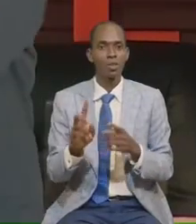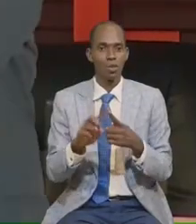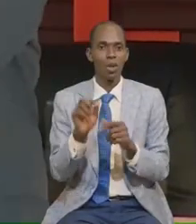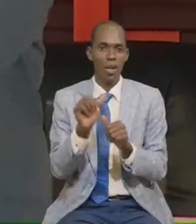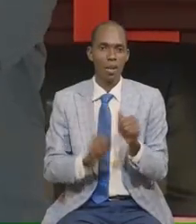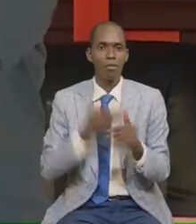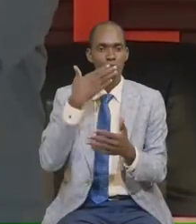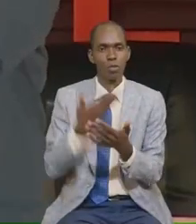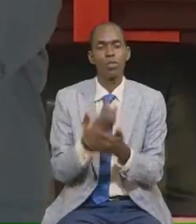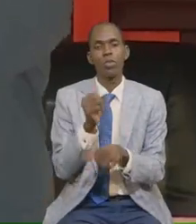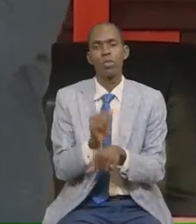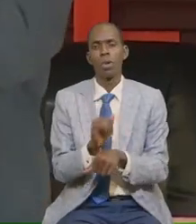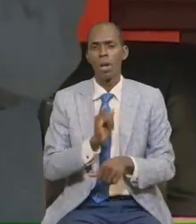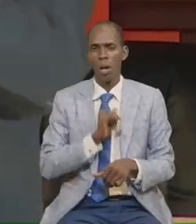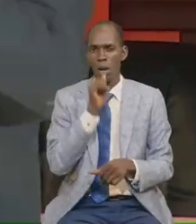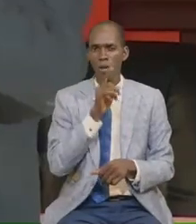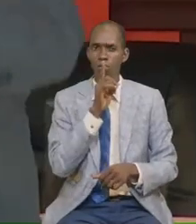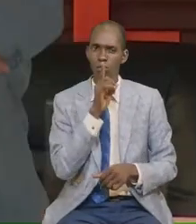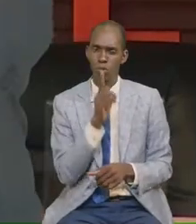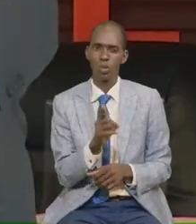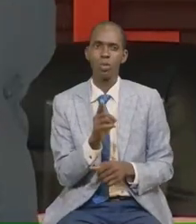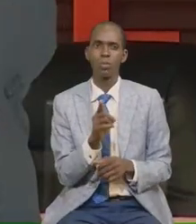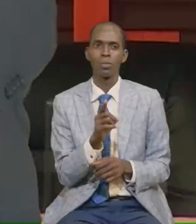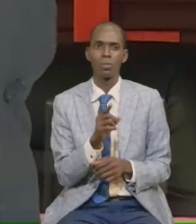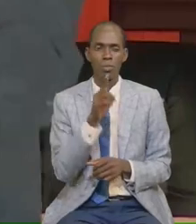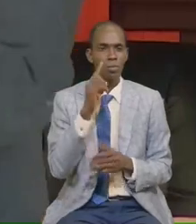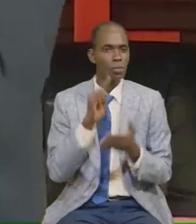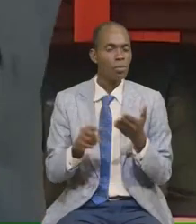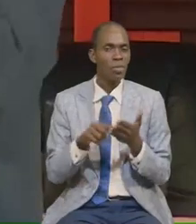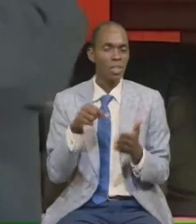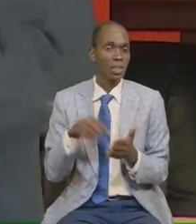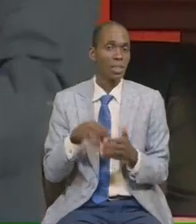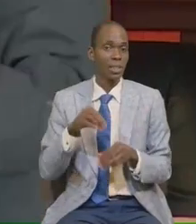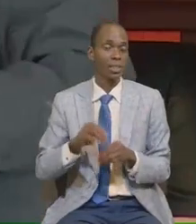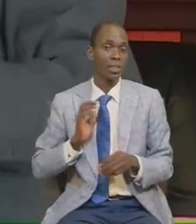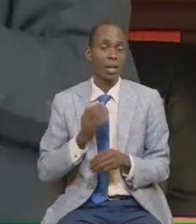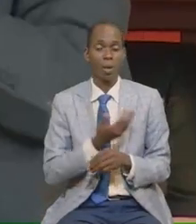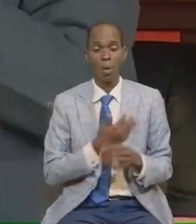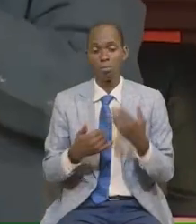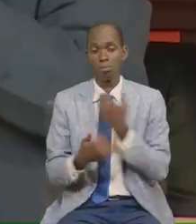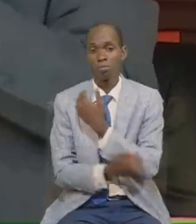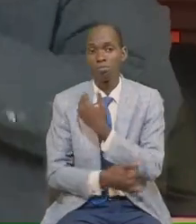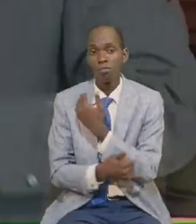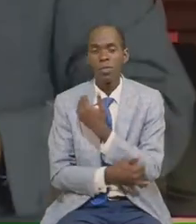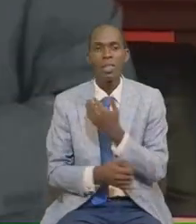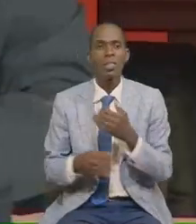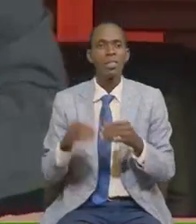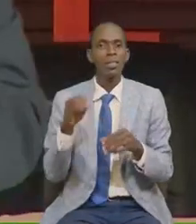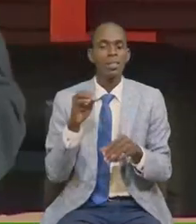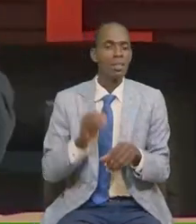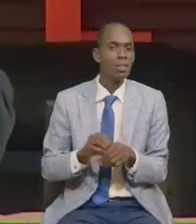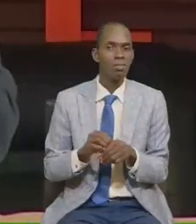je suis que vous remarquez dans notre pays vous remarquez dans le